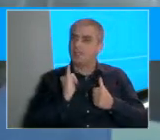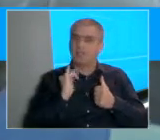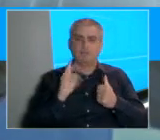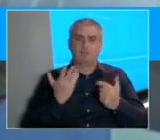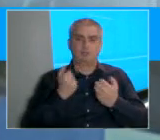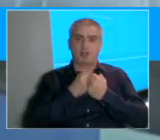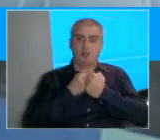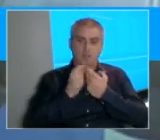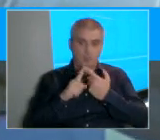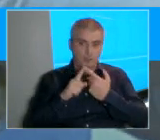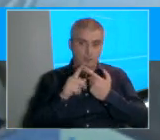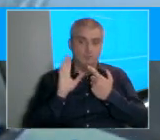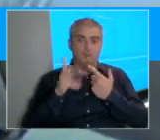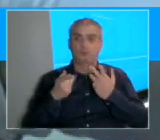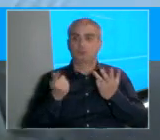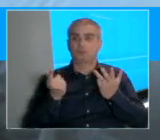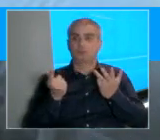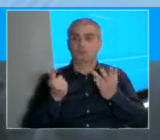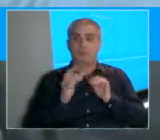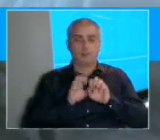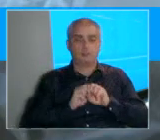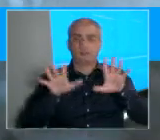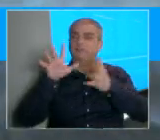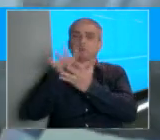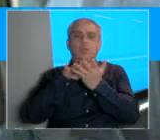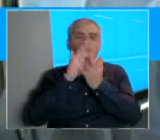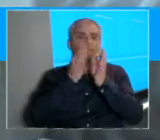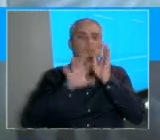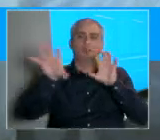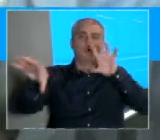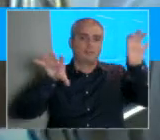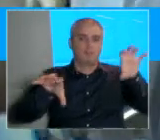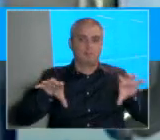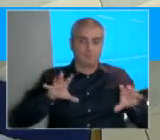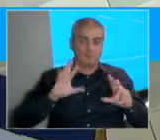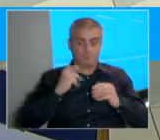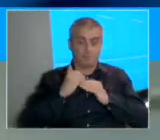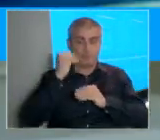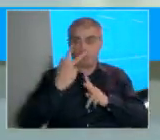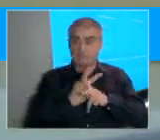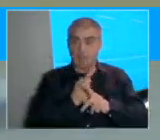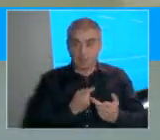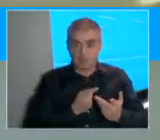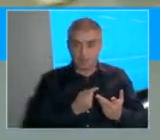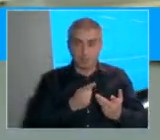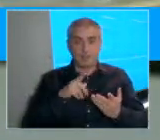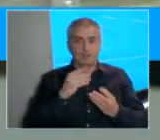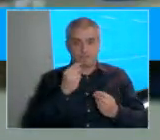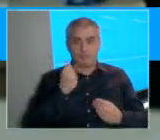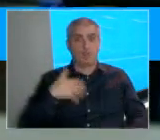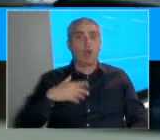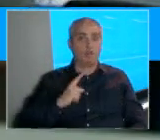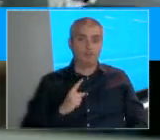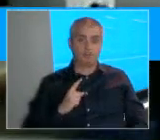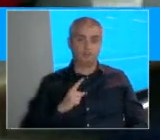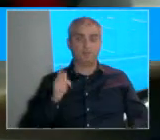אפשר להתמודד, האם יש קלאסטרים, האם יש התפרצויות באזורים מסוימים, האם זה מעבר לרגיל. המערך הזה עולה הרבה